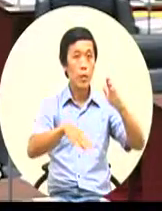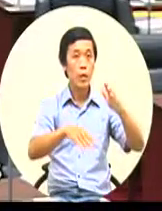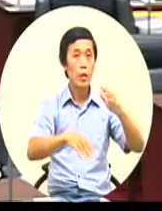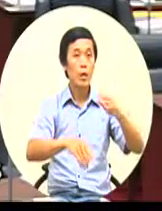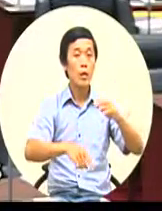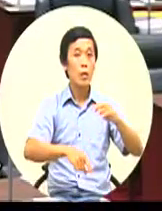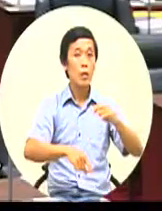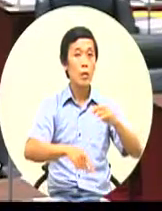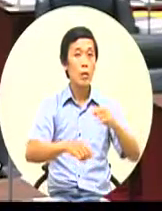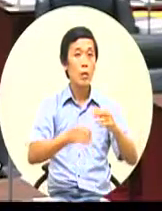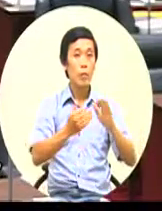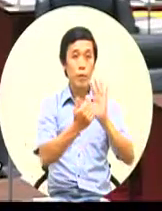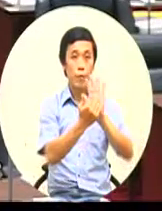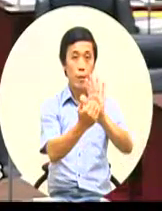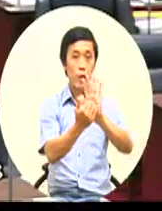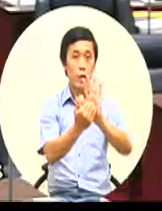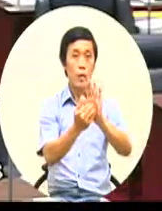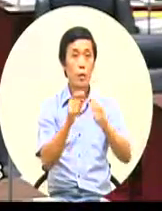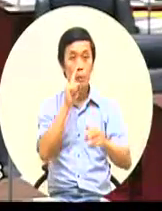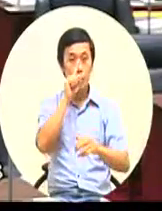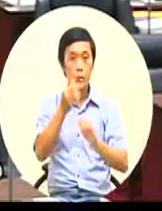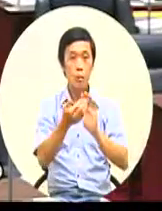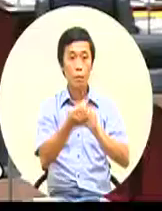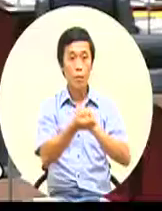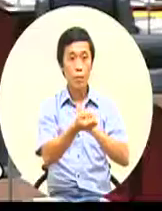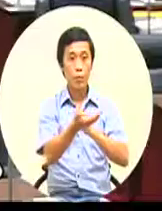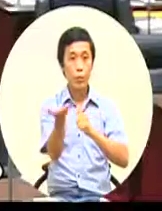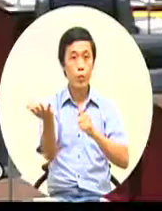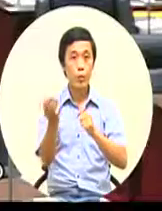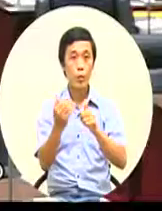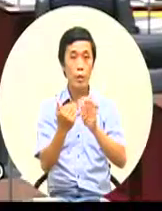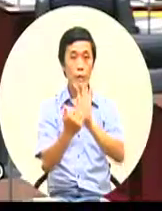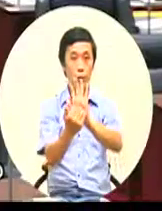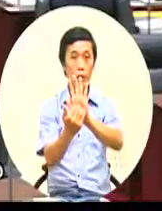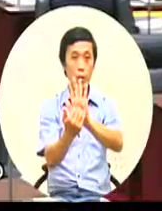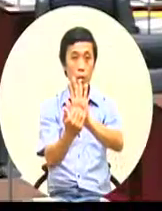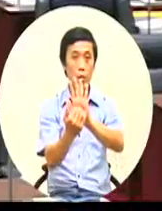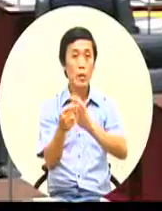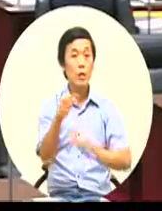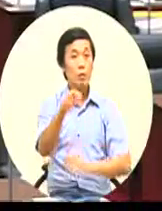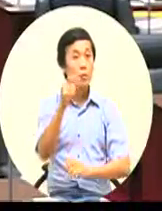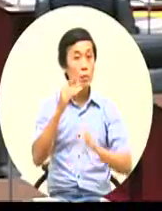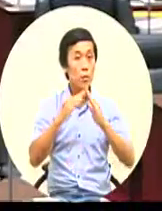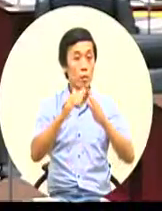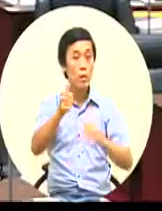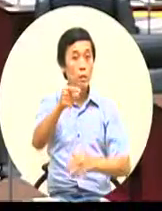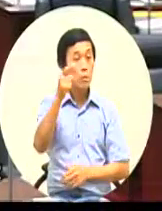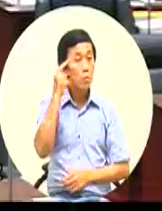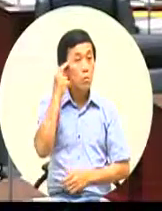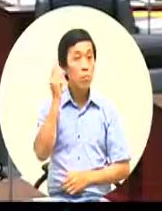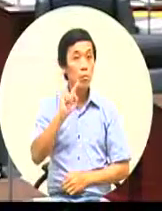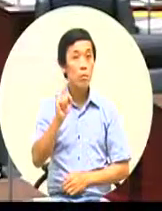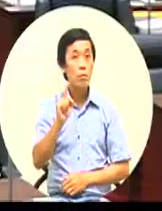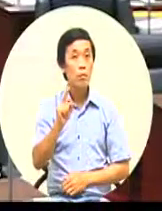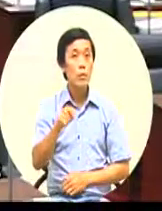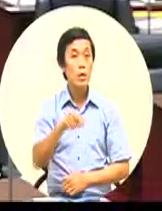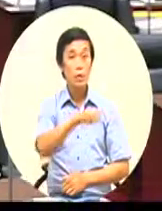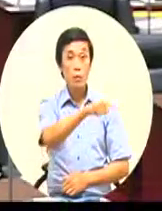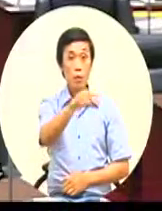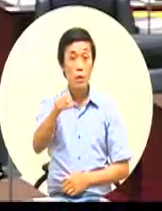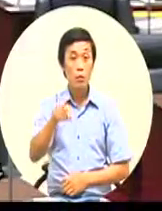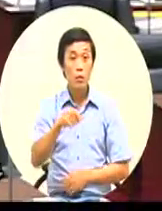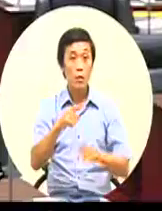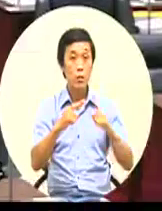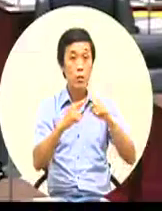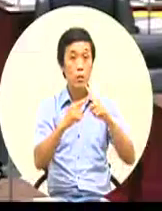件，毋知陈市长你有啥物款个看法？你敢有去尊重遮个人个人权？